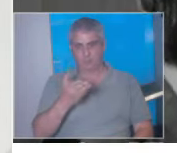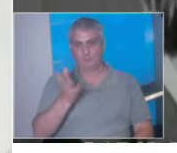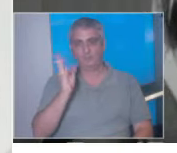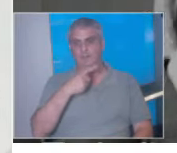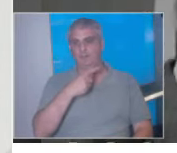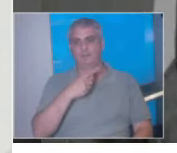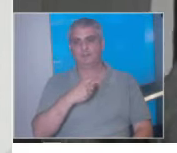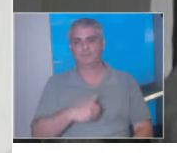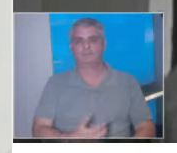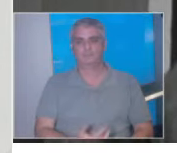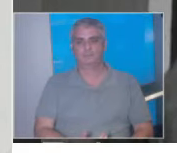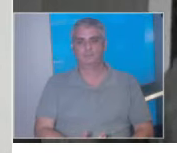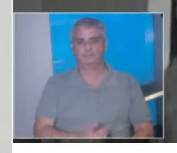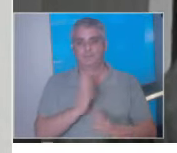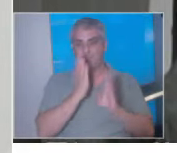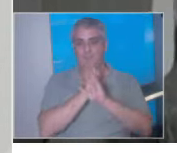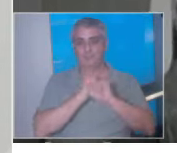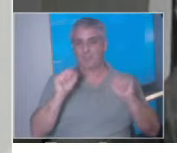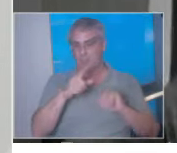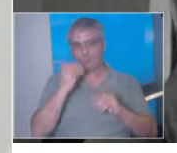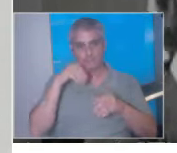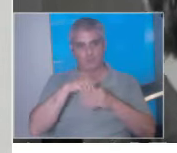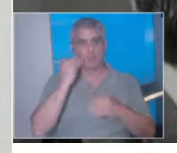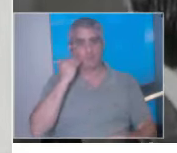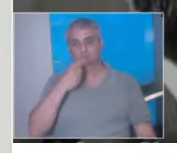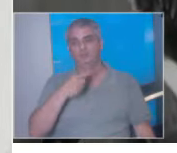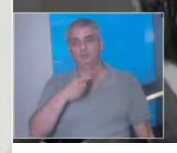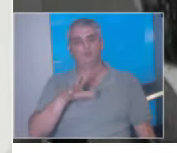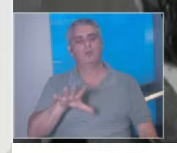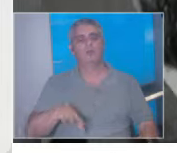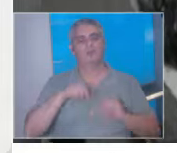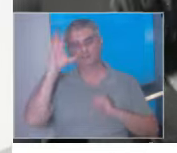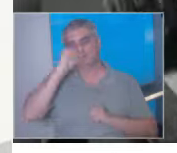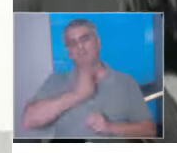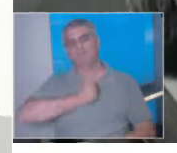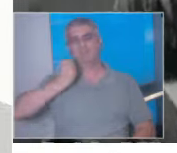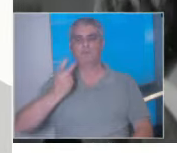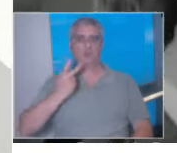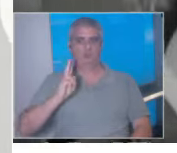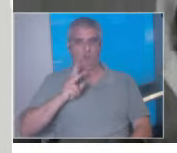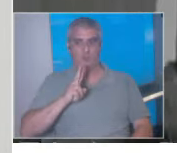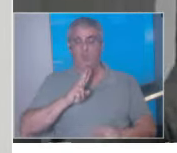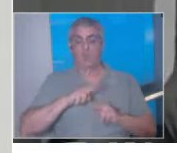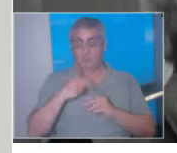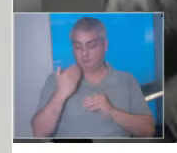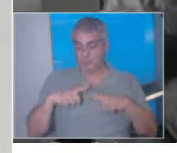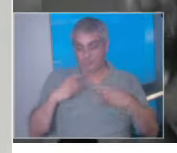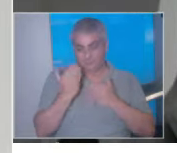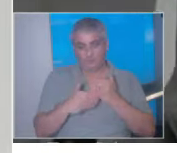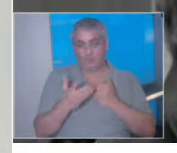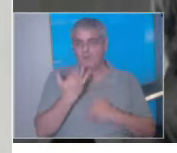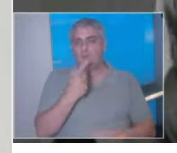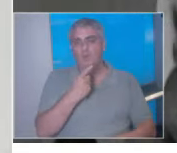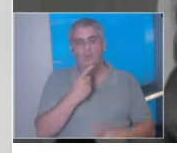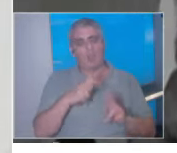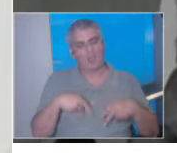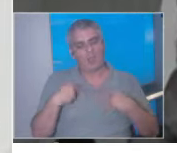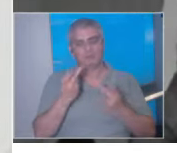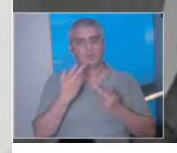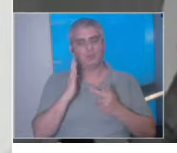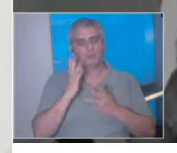על ידי טרור בבית שאן, הוא אימץ מחדש את הגישה הימנית, ואחרית חייו, זאת אומרת, הוא היה חזר